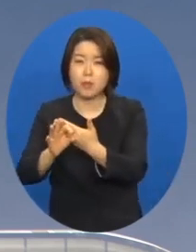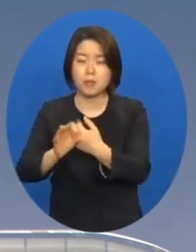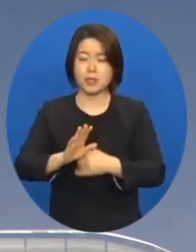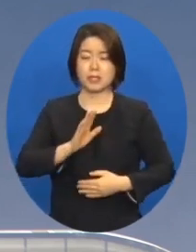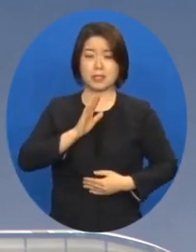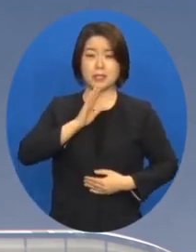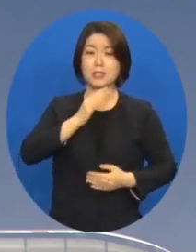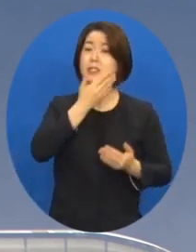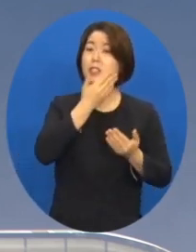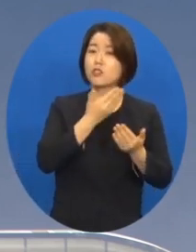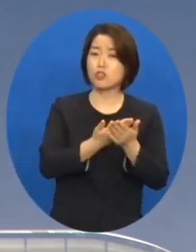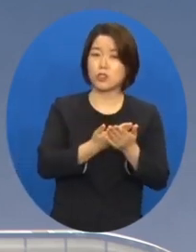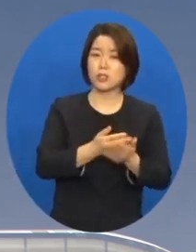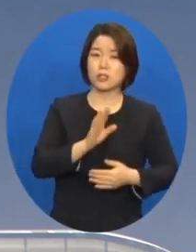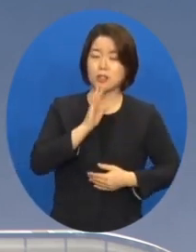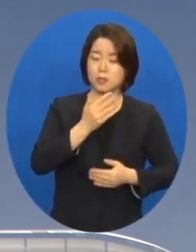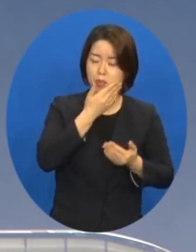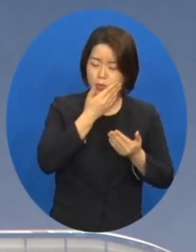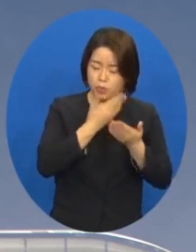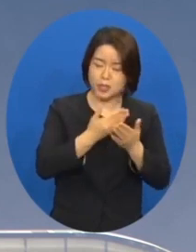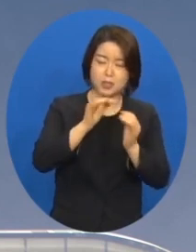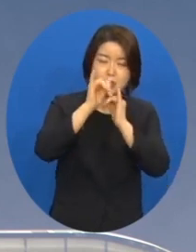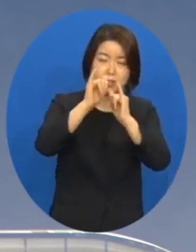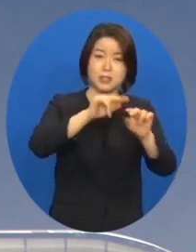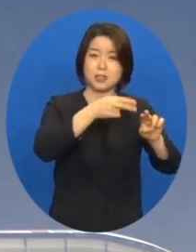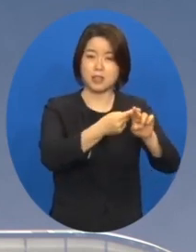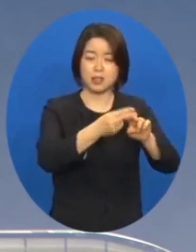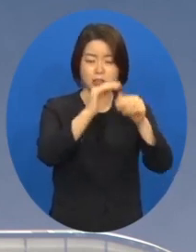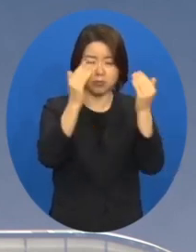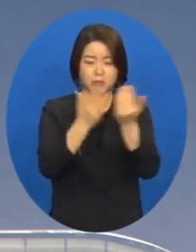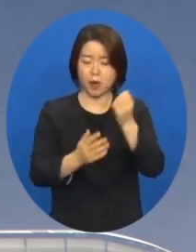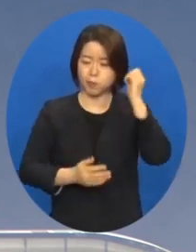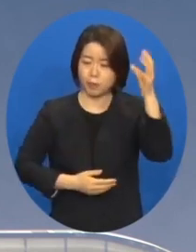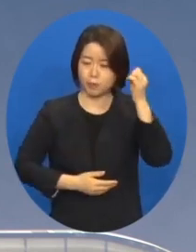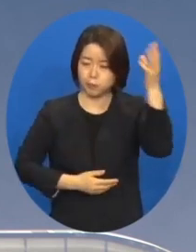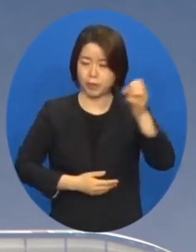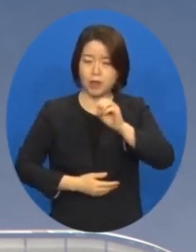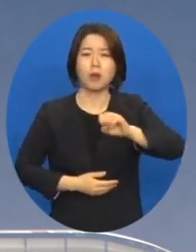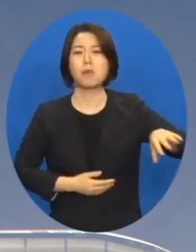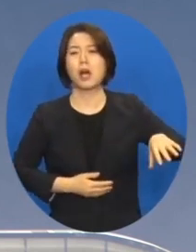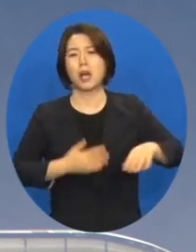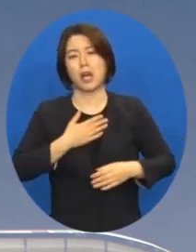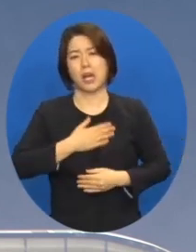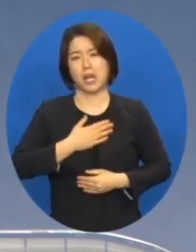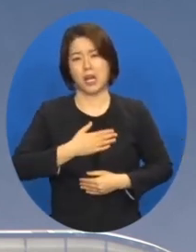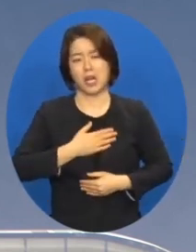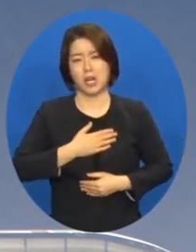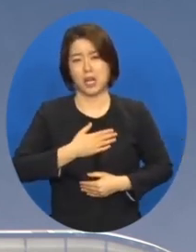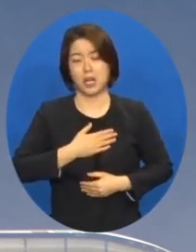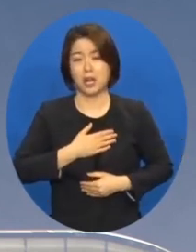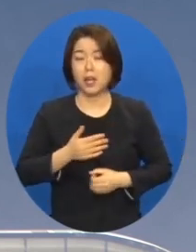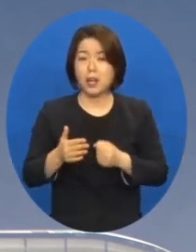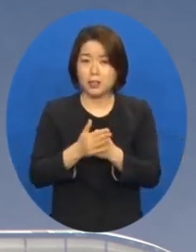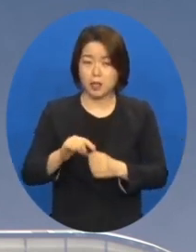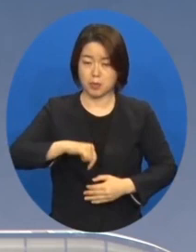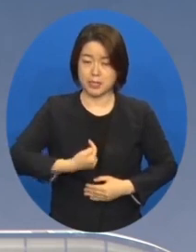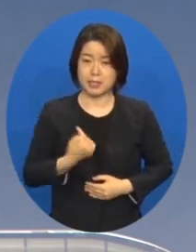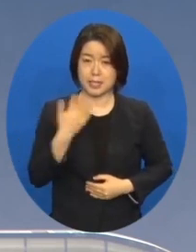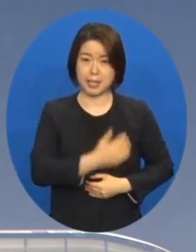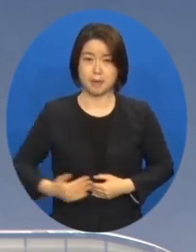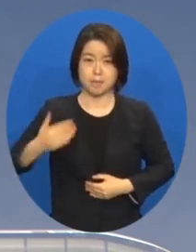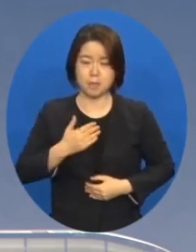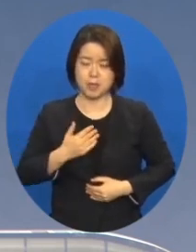중요한 정말 귀한 상급 그걸 다 잃어버릴 수도 있을 줄 알기 때문에 그는 자기의